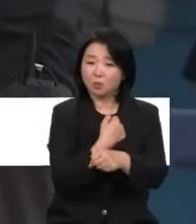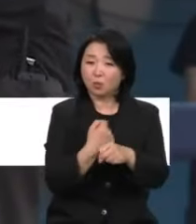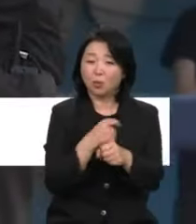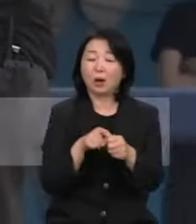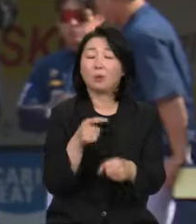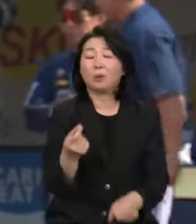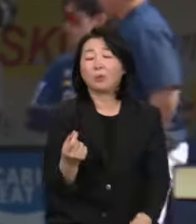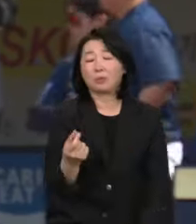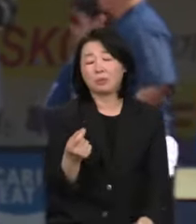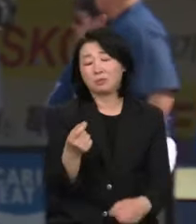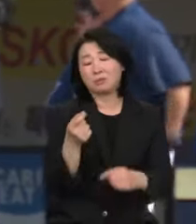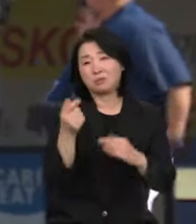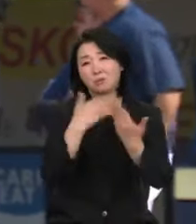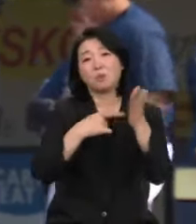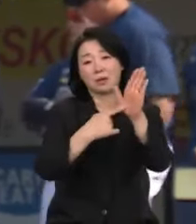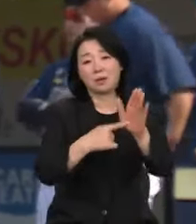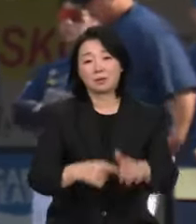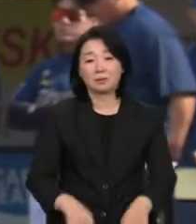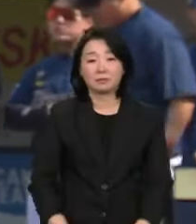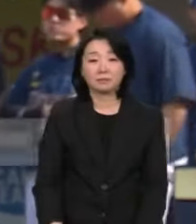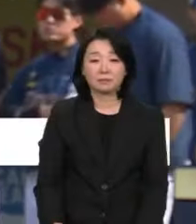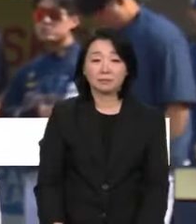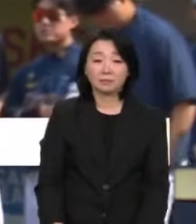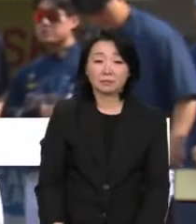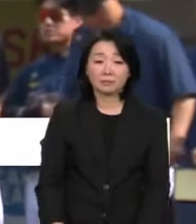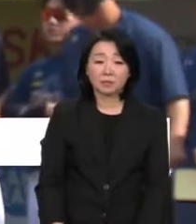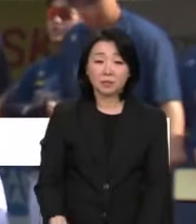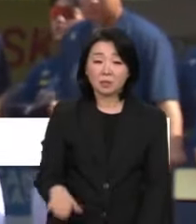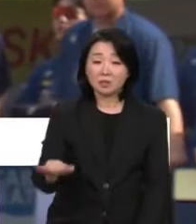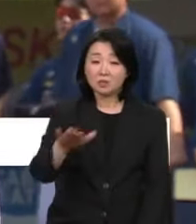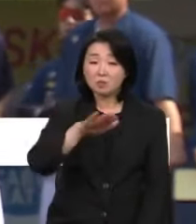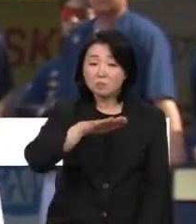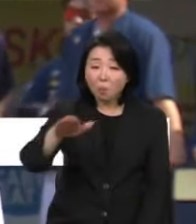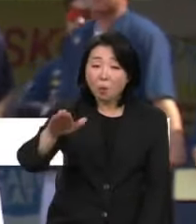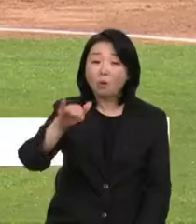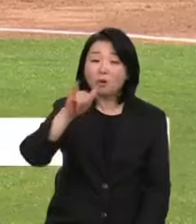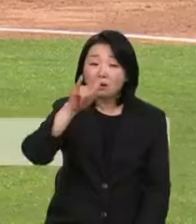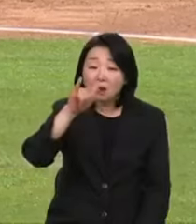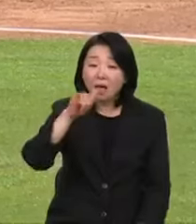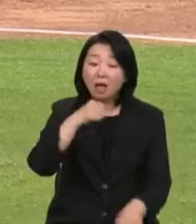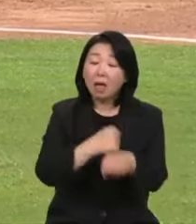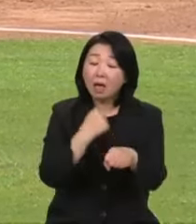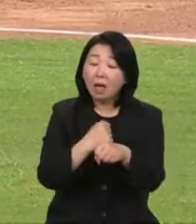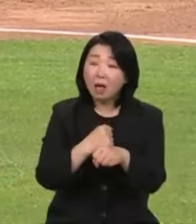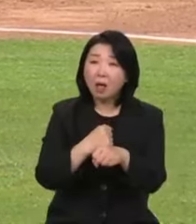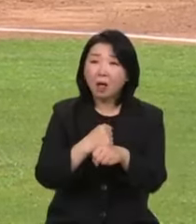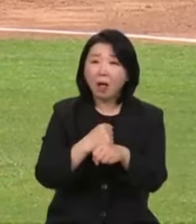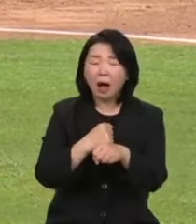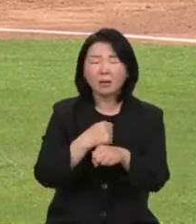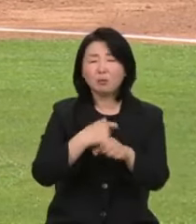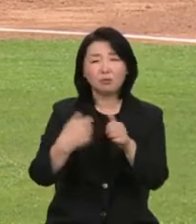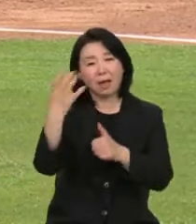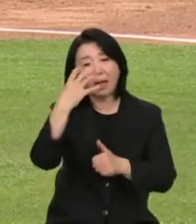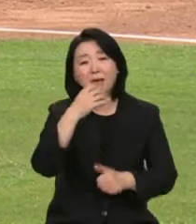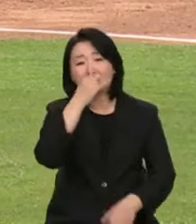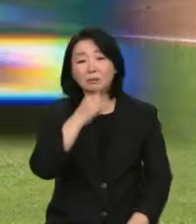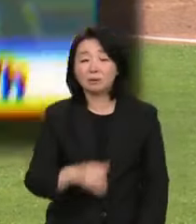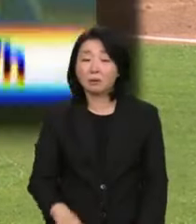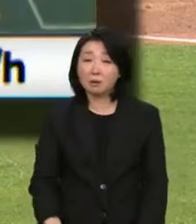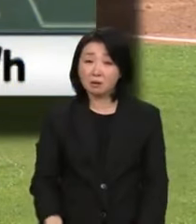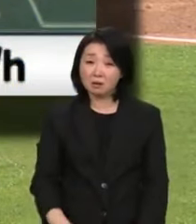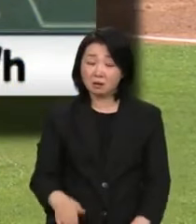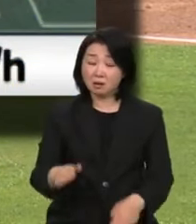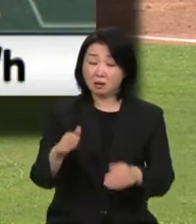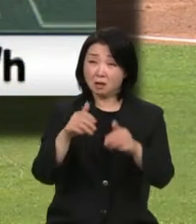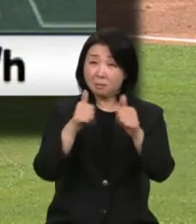했던 시도까지 공개됐습니다. 볼이라고 나왔다고 이렇게 하시라고 우리가 안 깨질라는 판정이 잘못됐는지 다투려면 다음